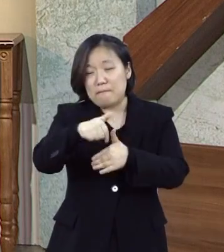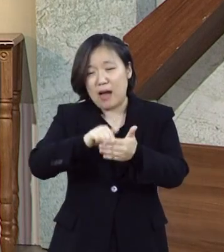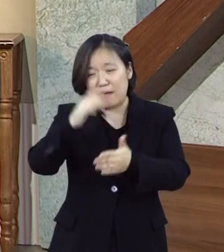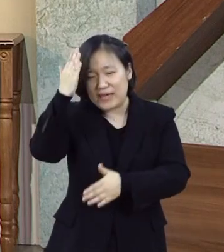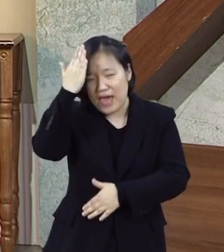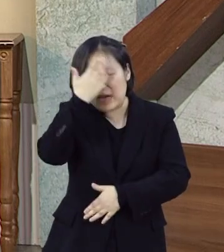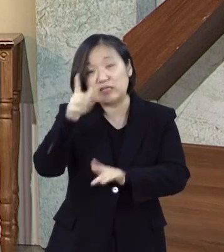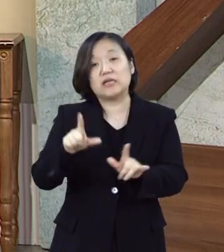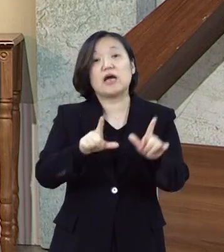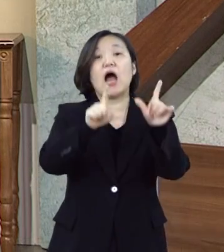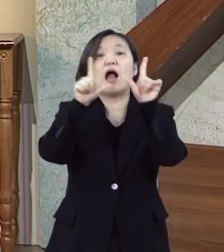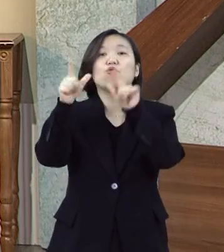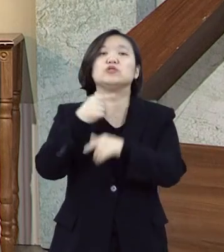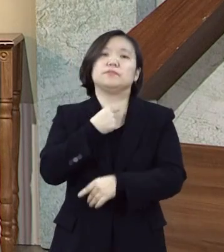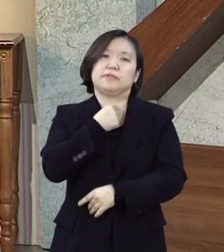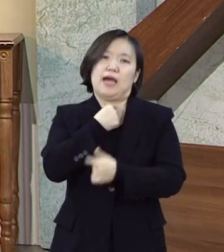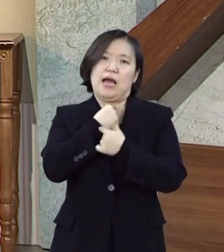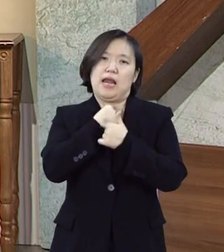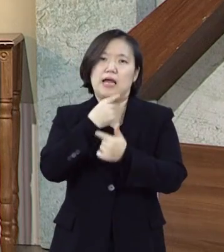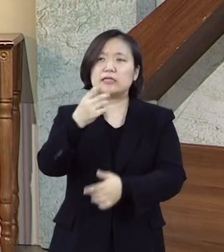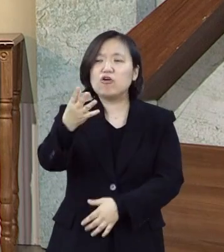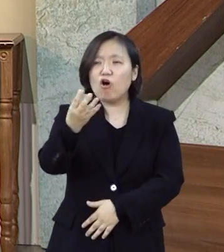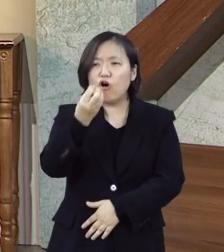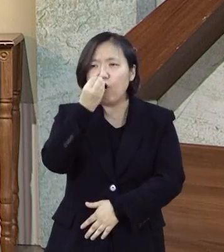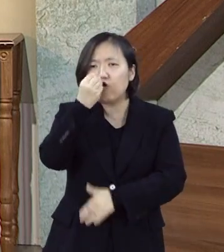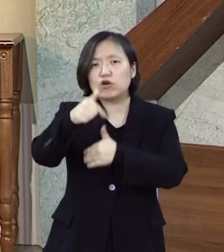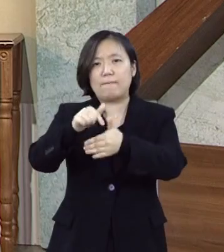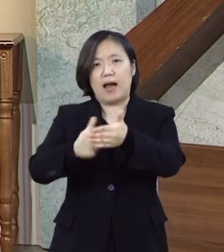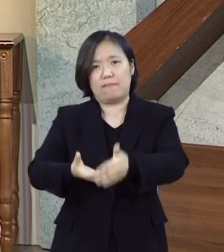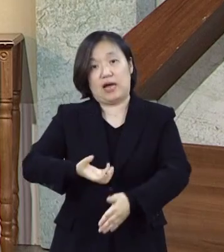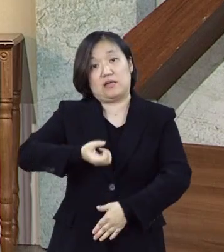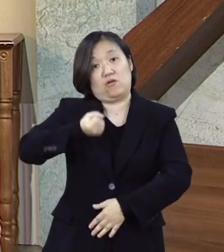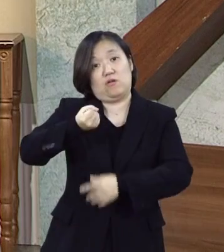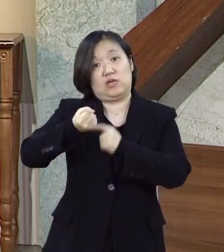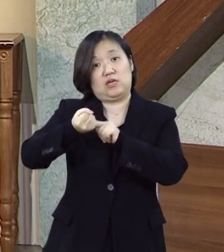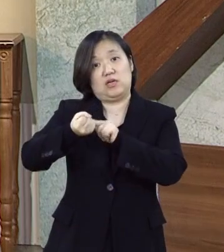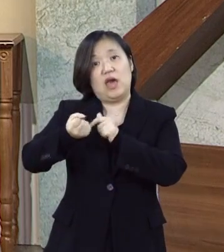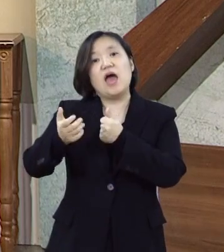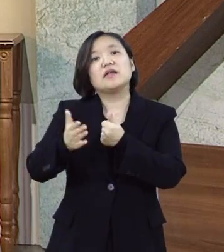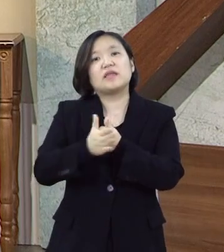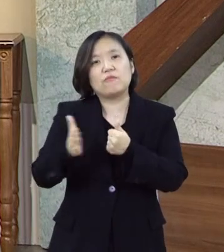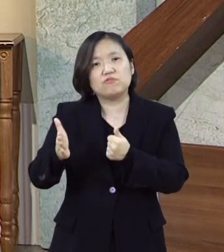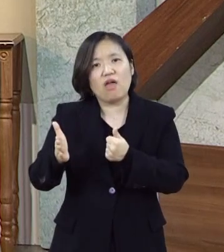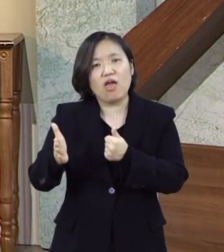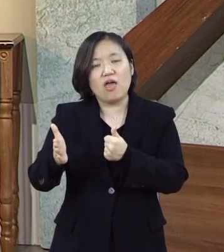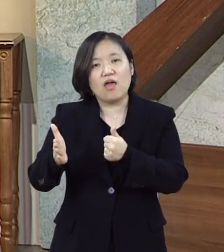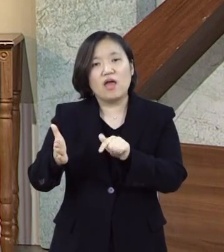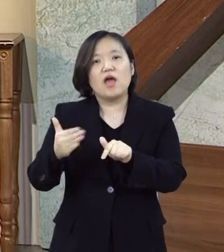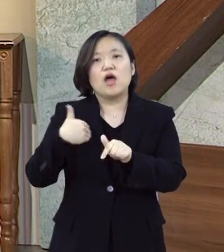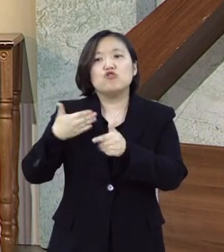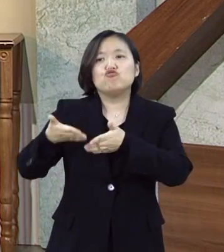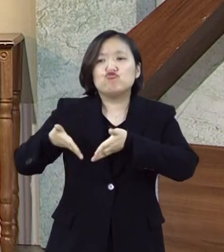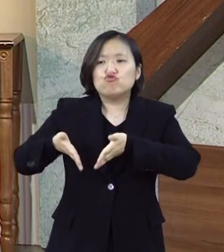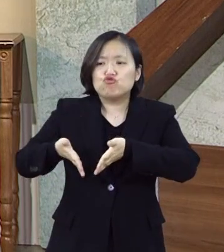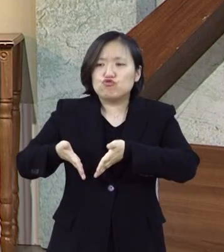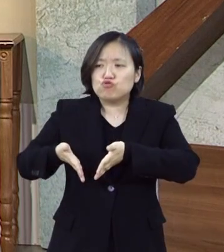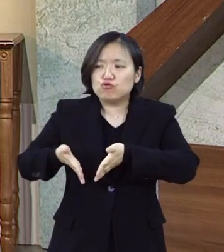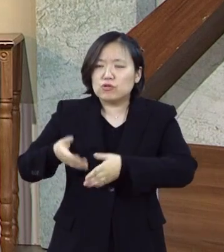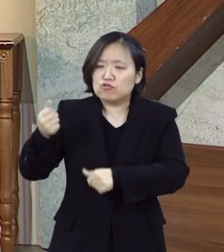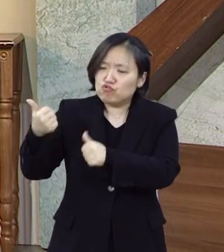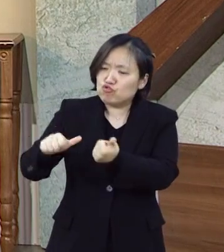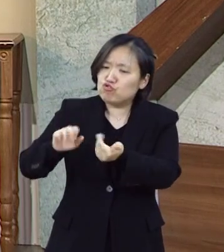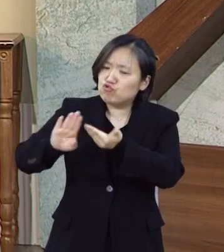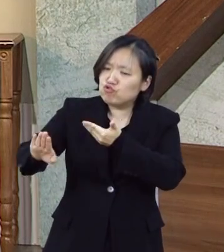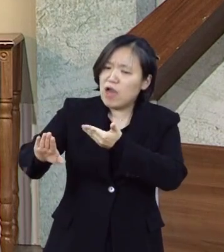에너지의 힘에 의해서 오히려 죽은 뒤에 자신이 만들어 놓은 그 마음의 힘에 의해서 하늘세계에